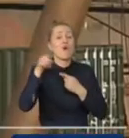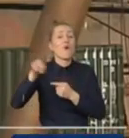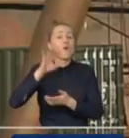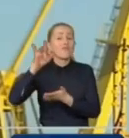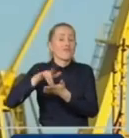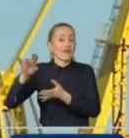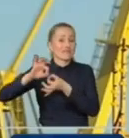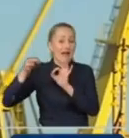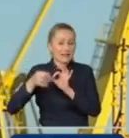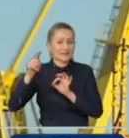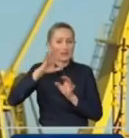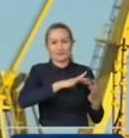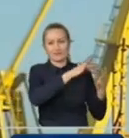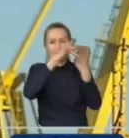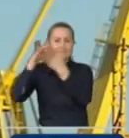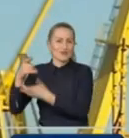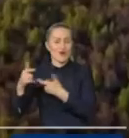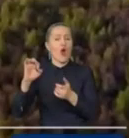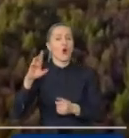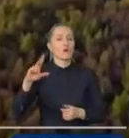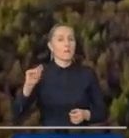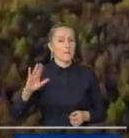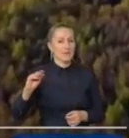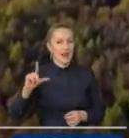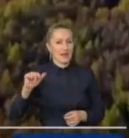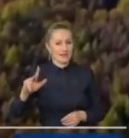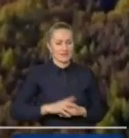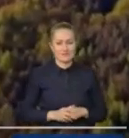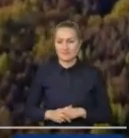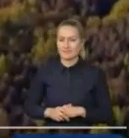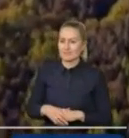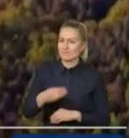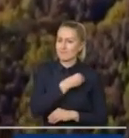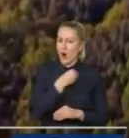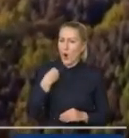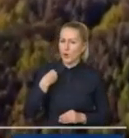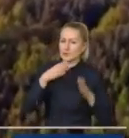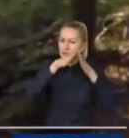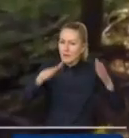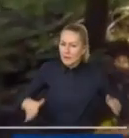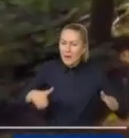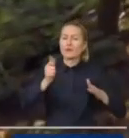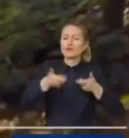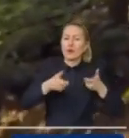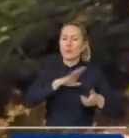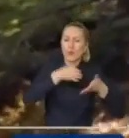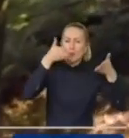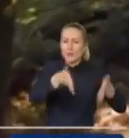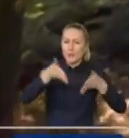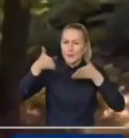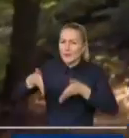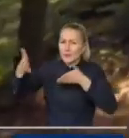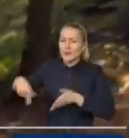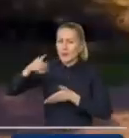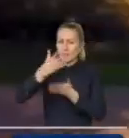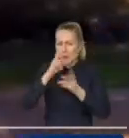zostanie przyholowany kolejny Koben ORP Bielik. Polskie piramidy, czyli grobowce kujawskie w Wietrzychowicach pod lupą polskich badaczy są